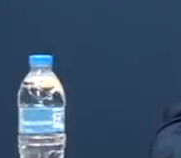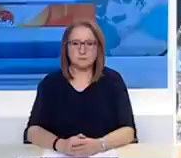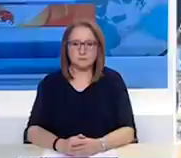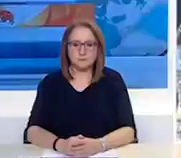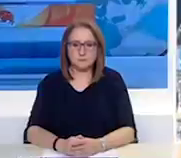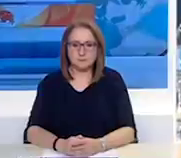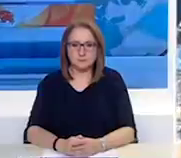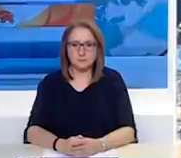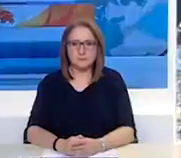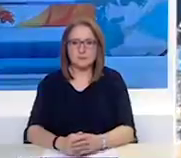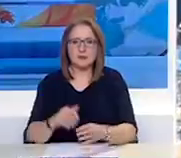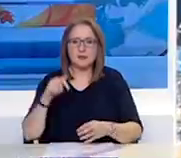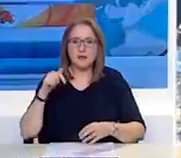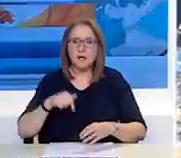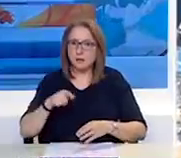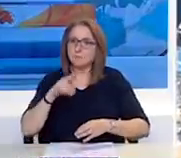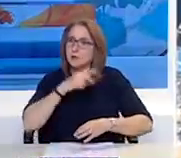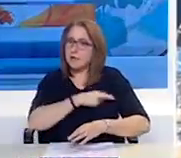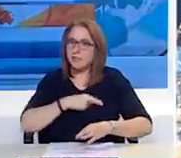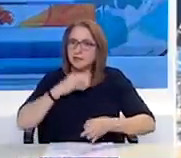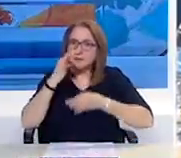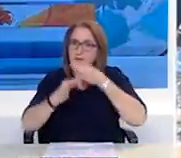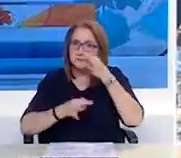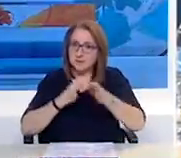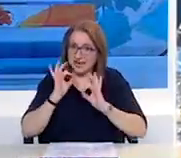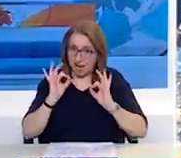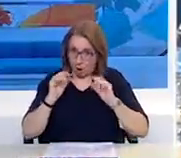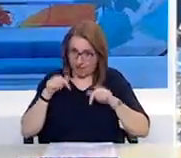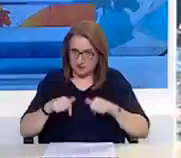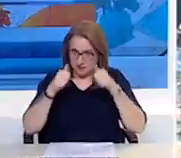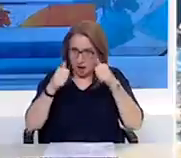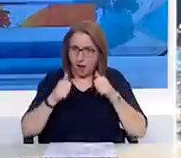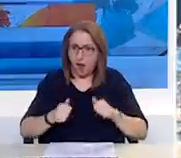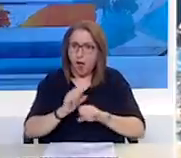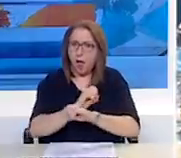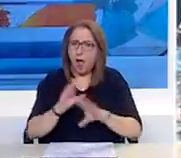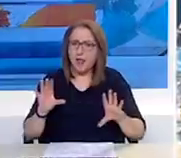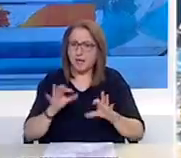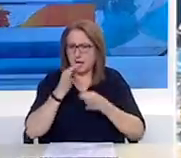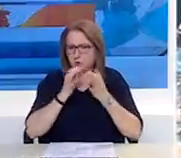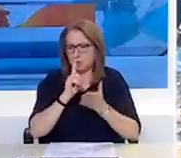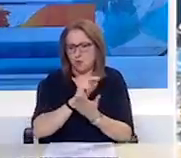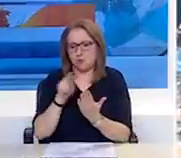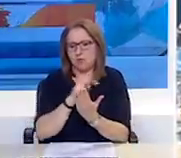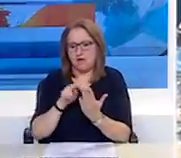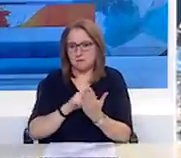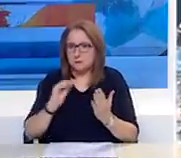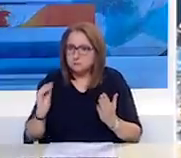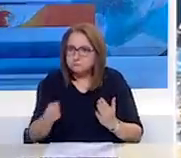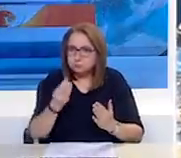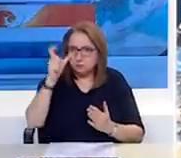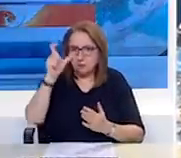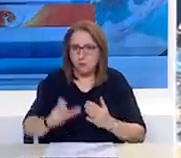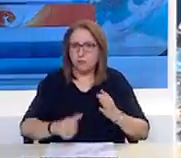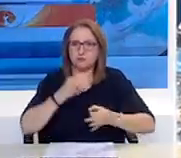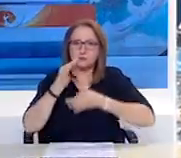3.000 συνάνθρωποι μας που ενώ μολύνθηκαν από τον ιό, ανέρωσαν και έγιναν καλά, έχουν καταγραφεί. Ενώ παγκοσμίως καταγράφονται